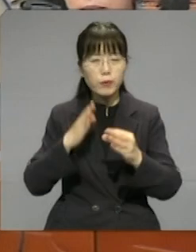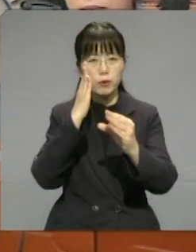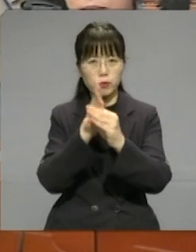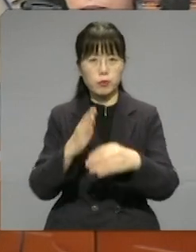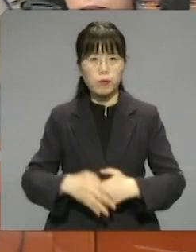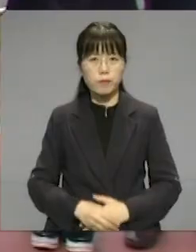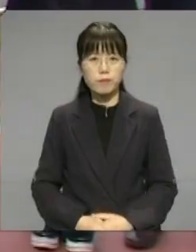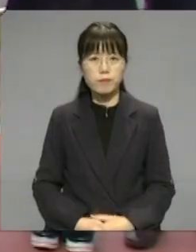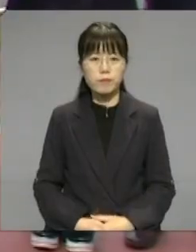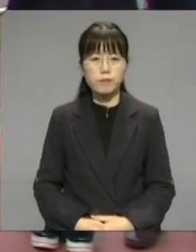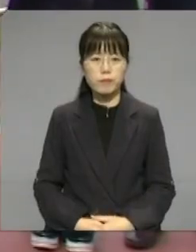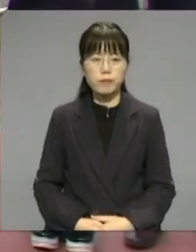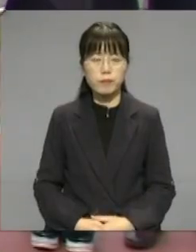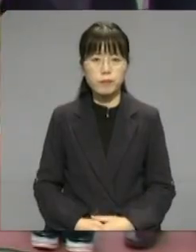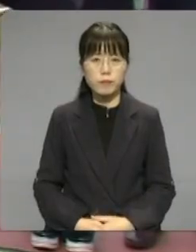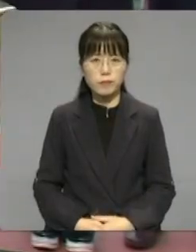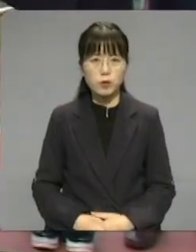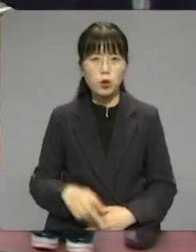있습니다.